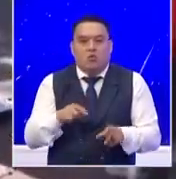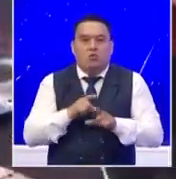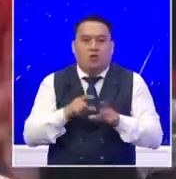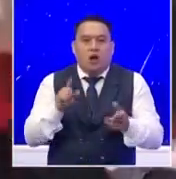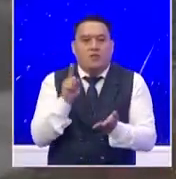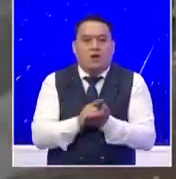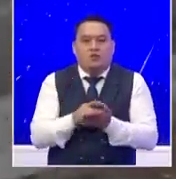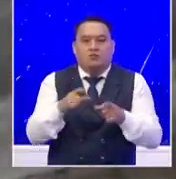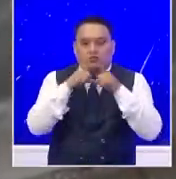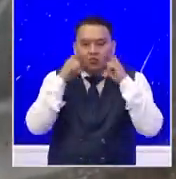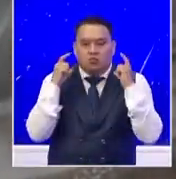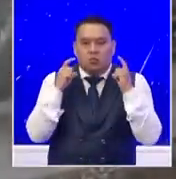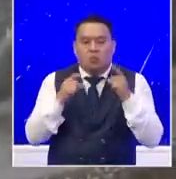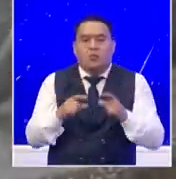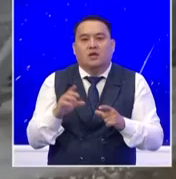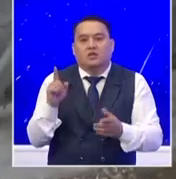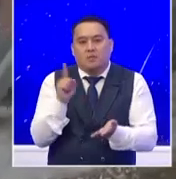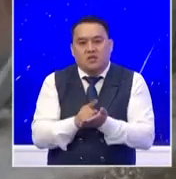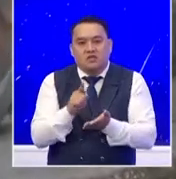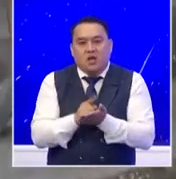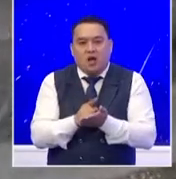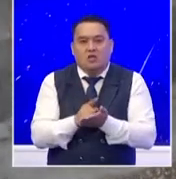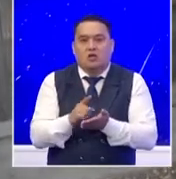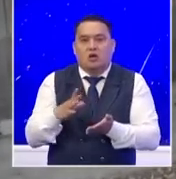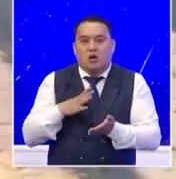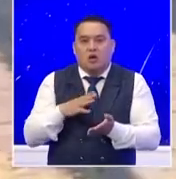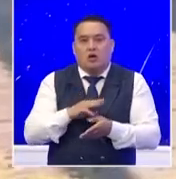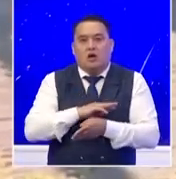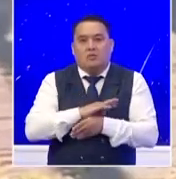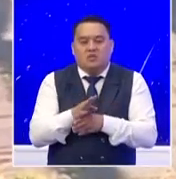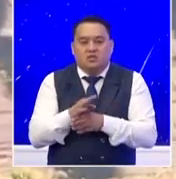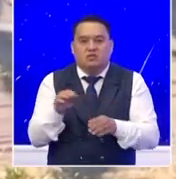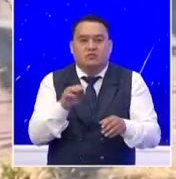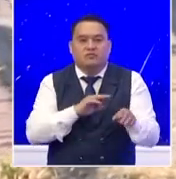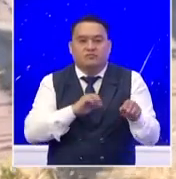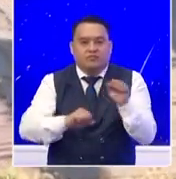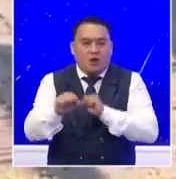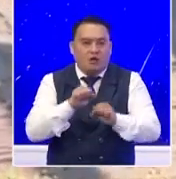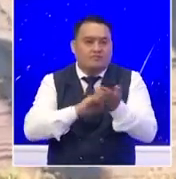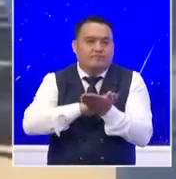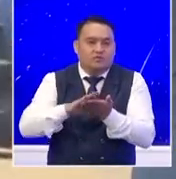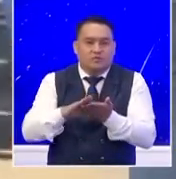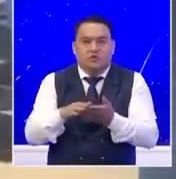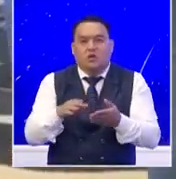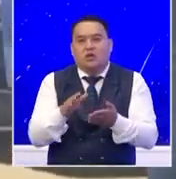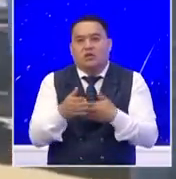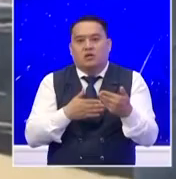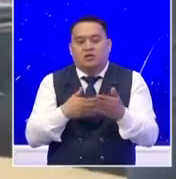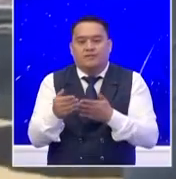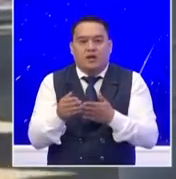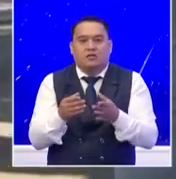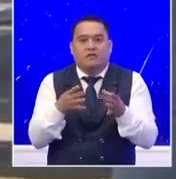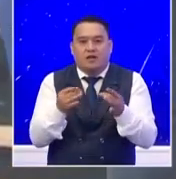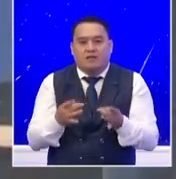учащиеся должны носить в школе защитные маски. Учебные заведения оснастили дезинфицирующими средствами и салфетками для рук.